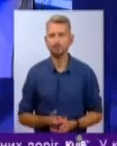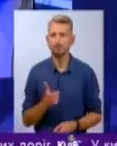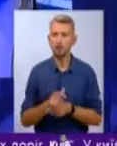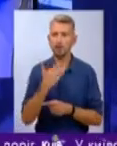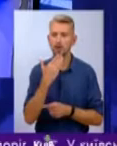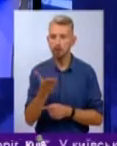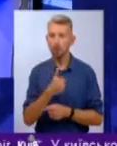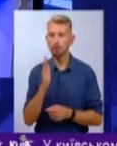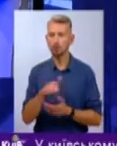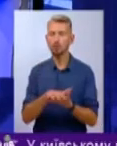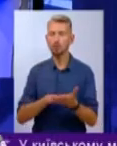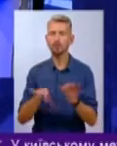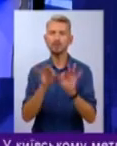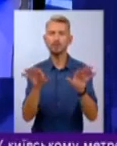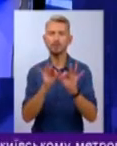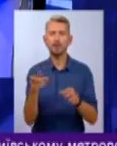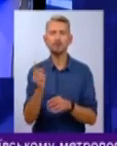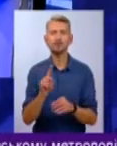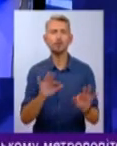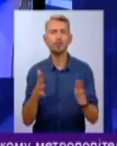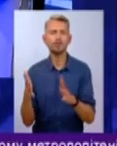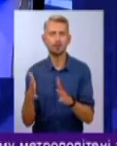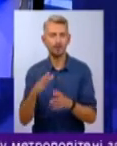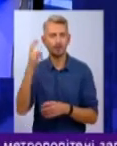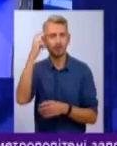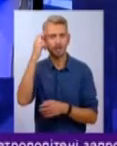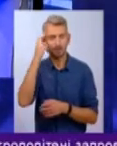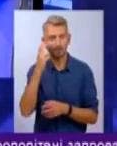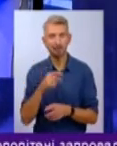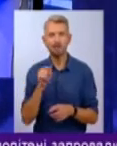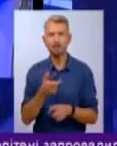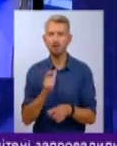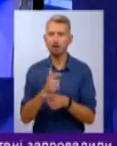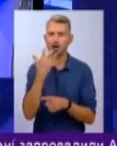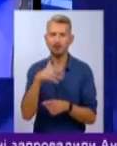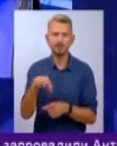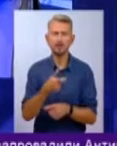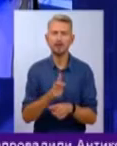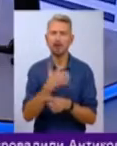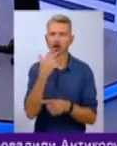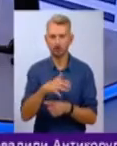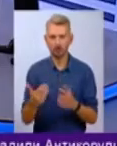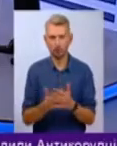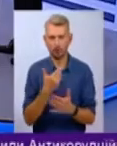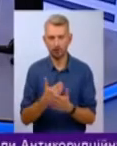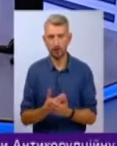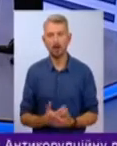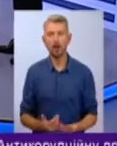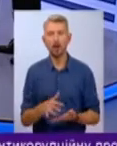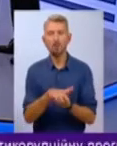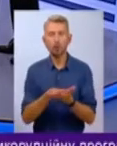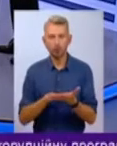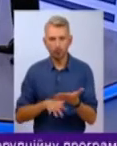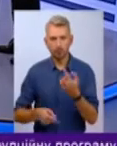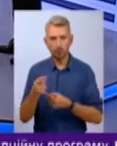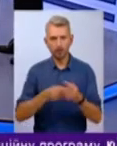дякую. Ми будемо продовжувати вас інформувати про те, що відбувається у Києві. Всі найгарячіші новини у Київ Лайв. Ну, а ми продовжуємо,